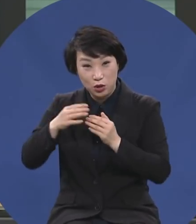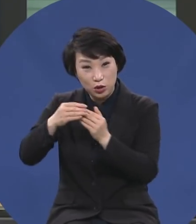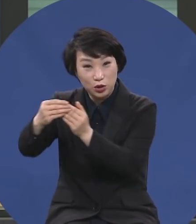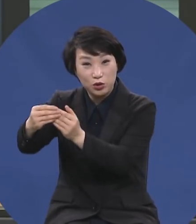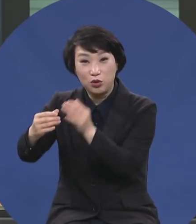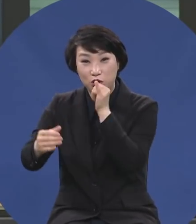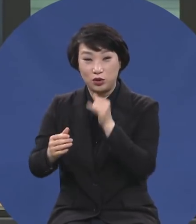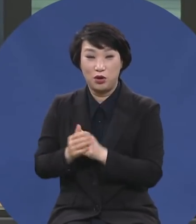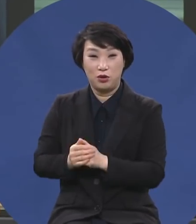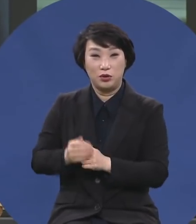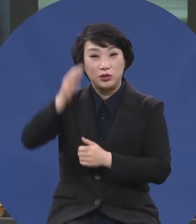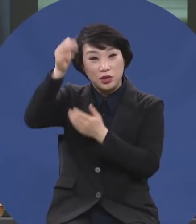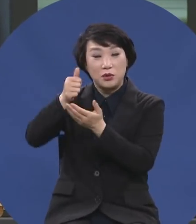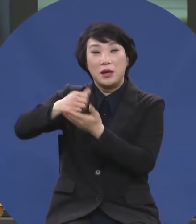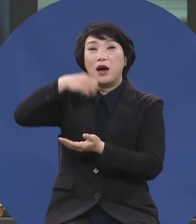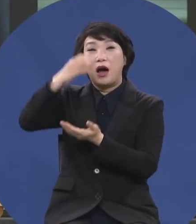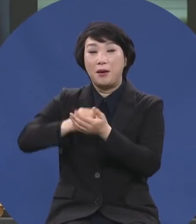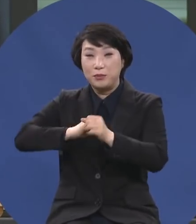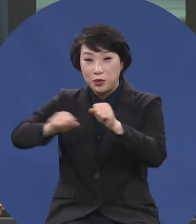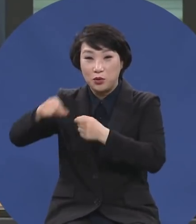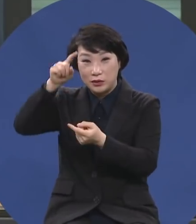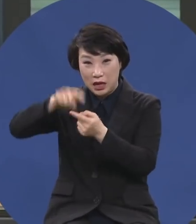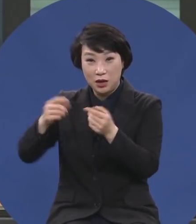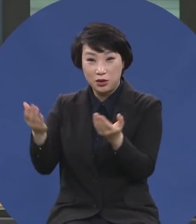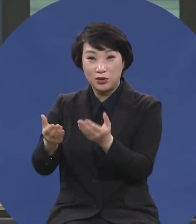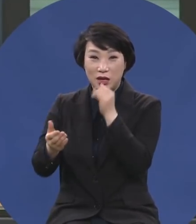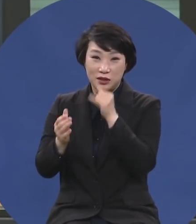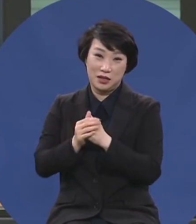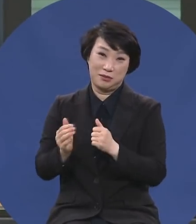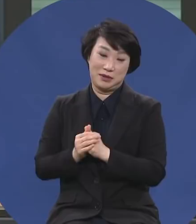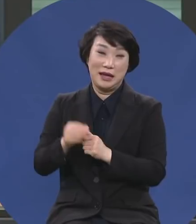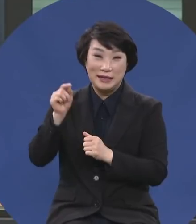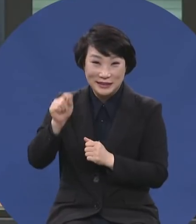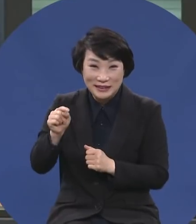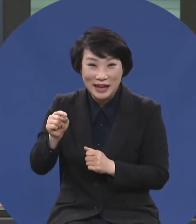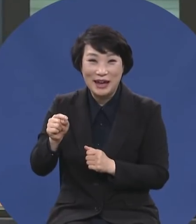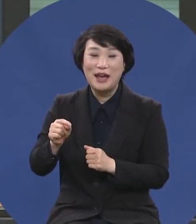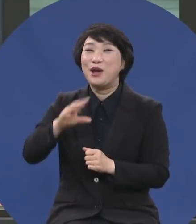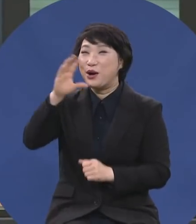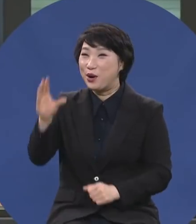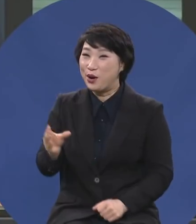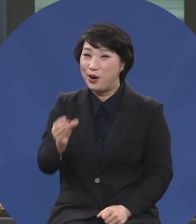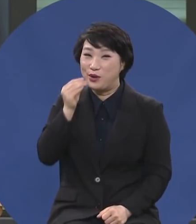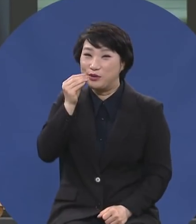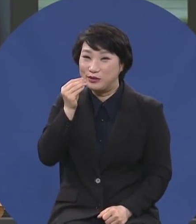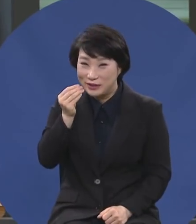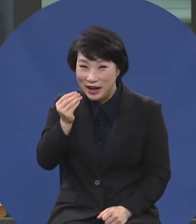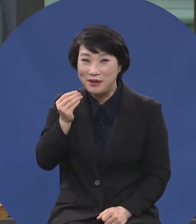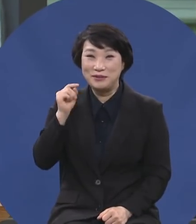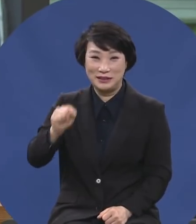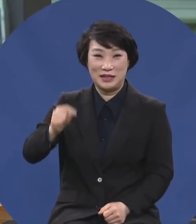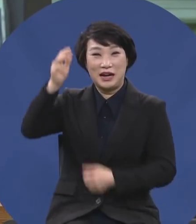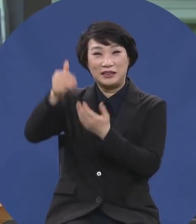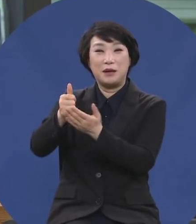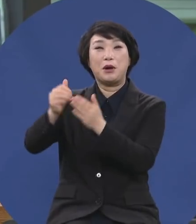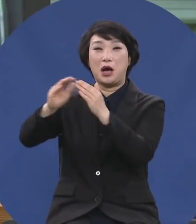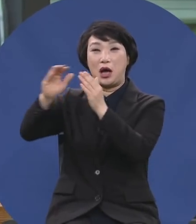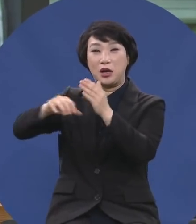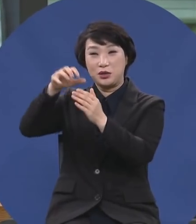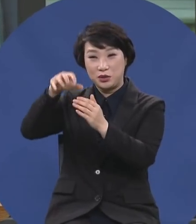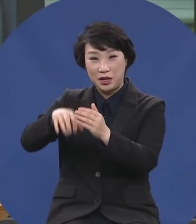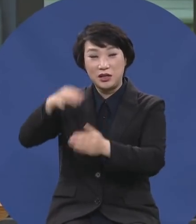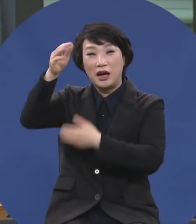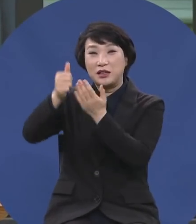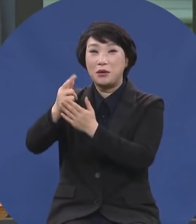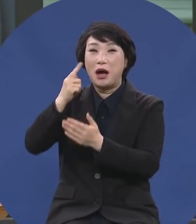인도하시고 성령의 감동대로 역사하시니, 이것이 거룩함이요, 하나님의 가정에서